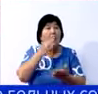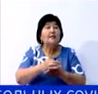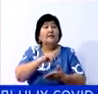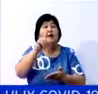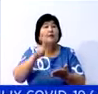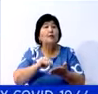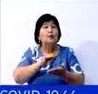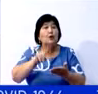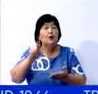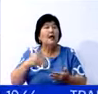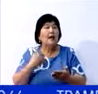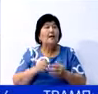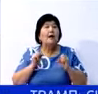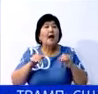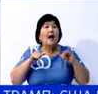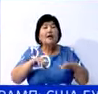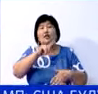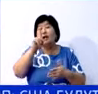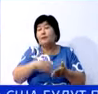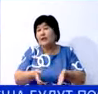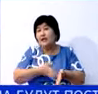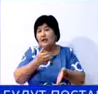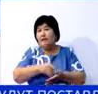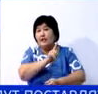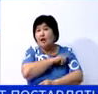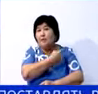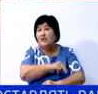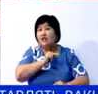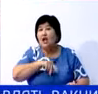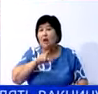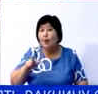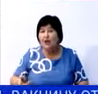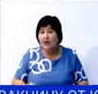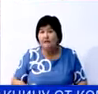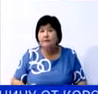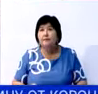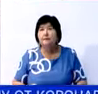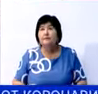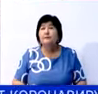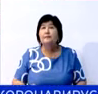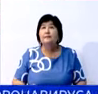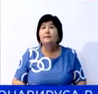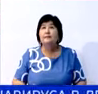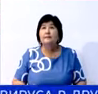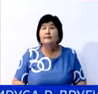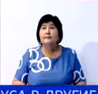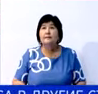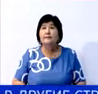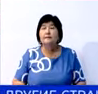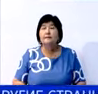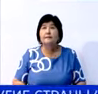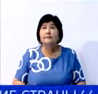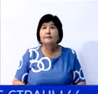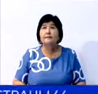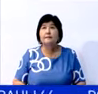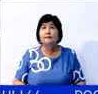на вопросы журналистов. К примеру, как решается вопрос нехватки медицинских работников. Енді біріншіден біздің медицина